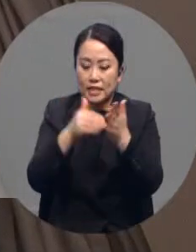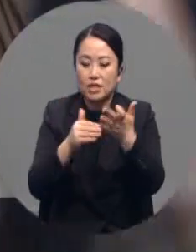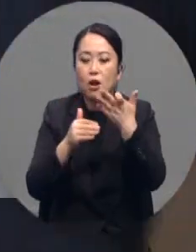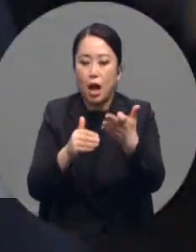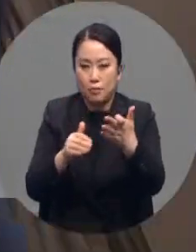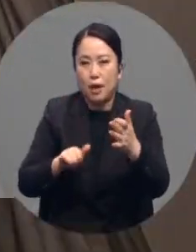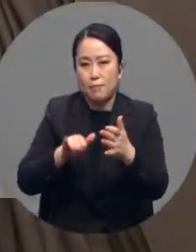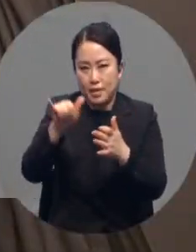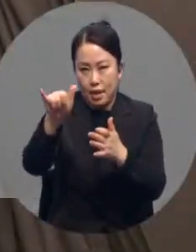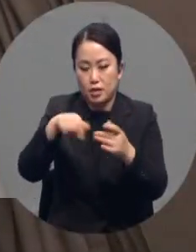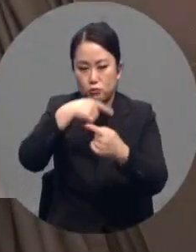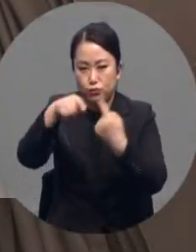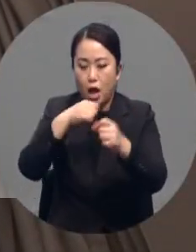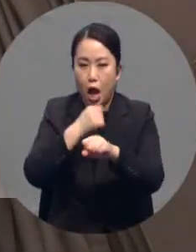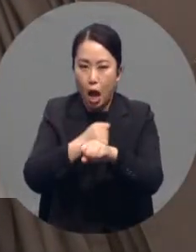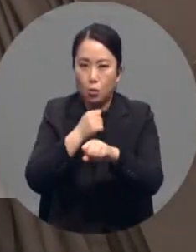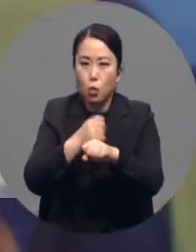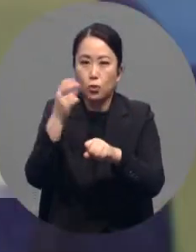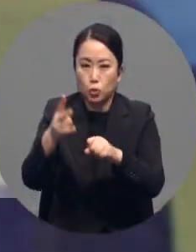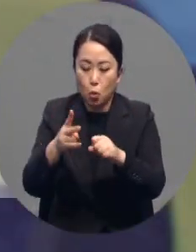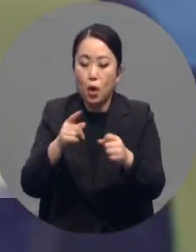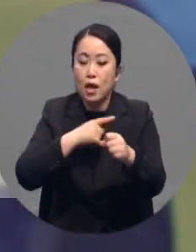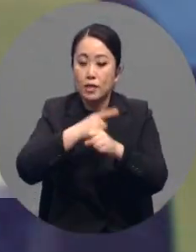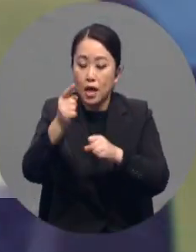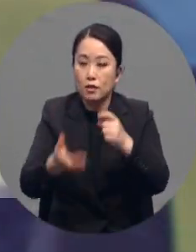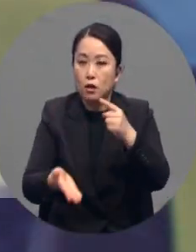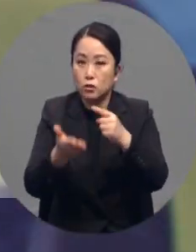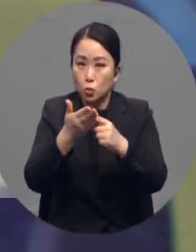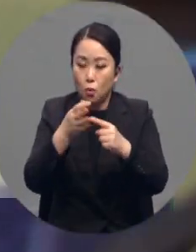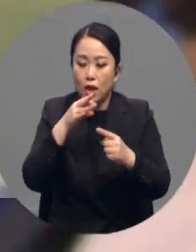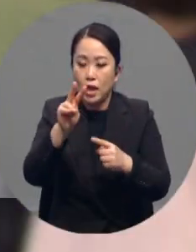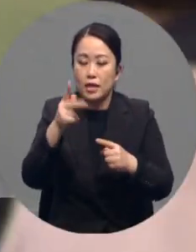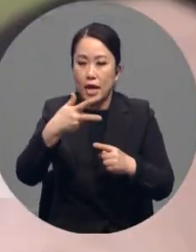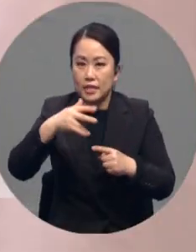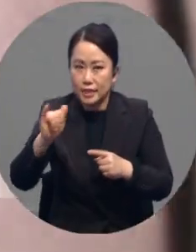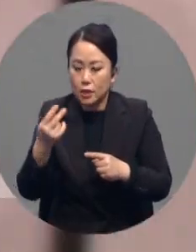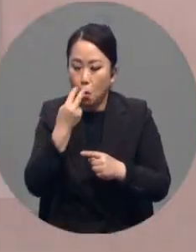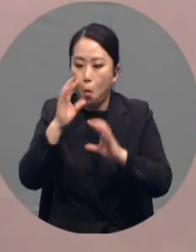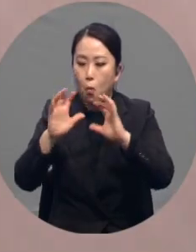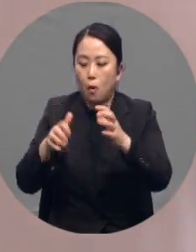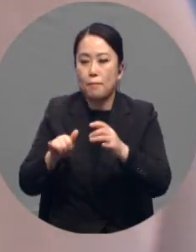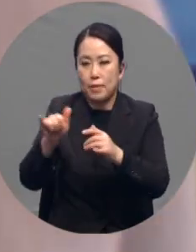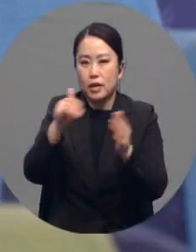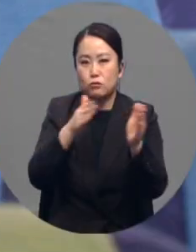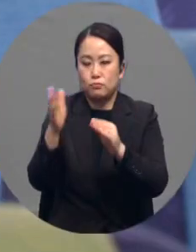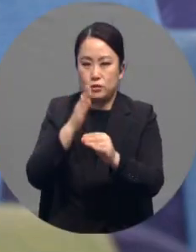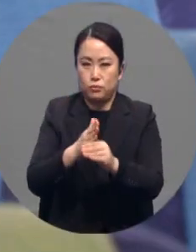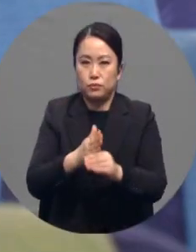노선을 운항하고 내년 초 옌지와 홍콩 노선도 준비하고 있다고 밝혔습니다.